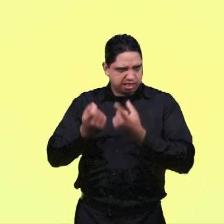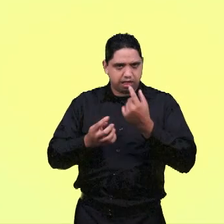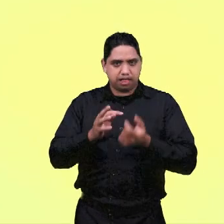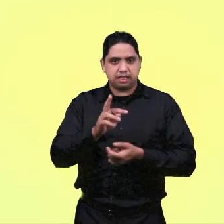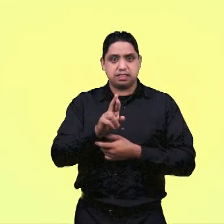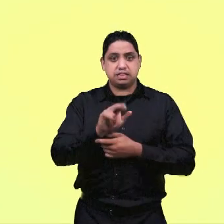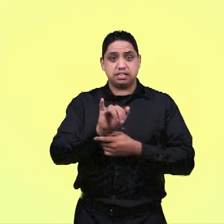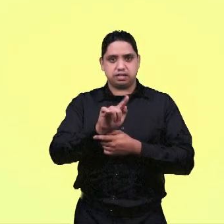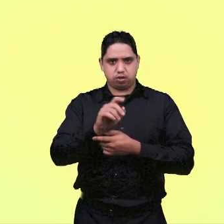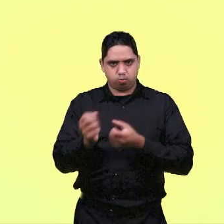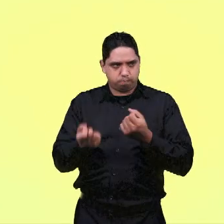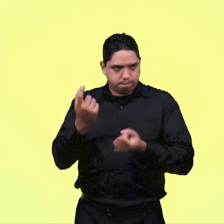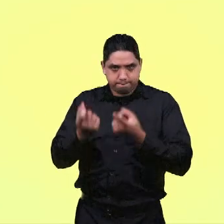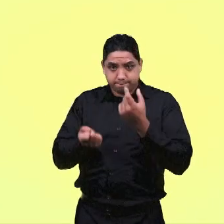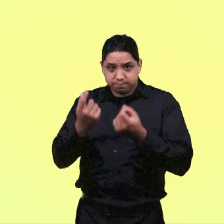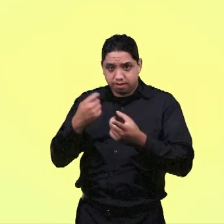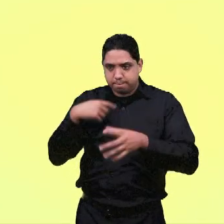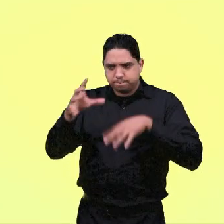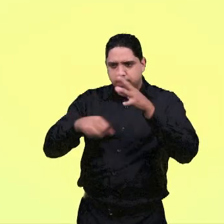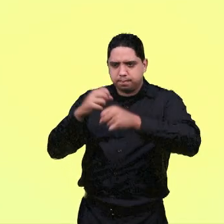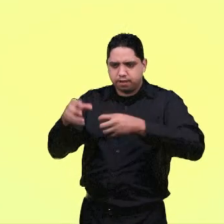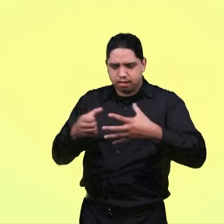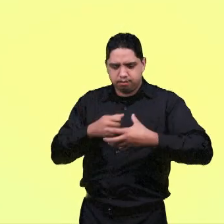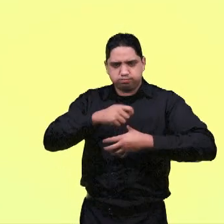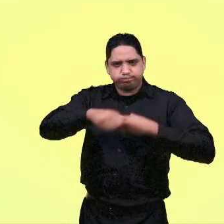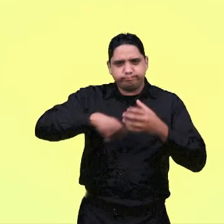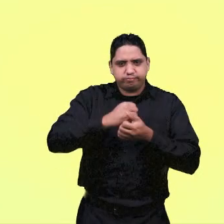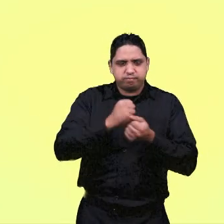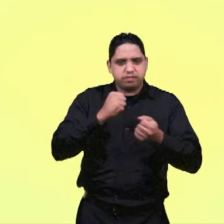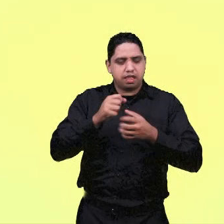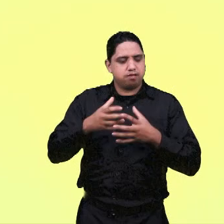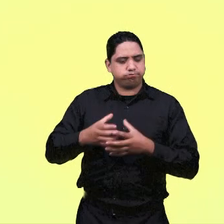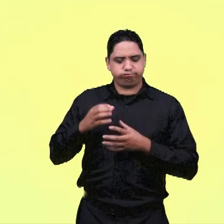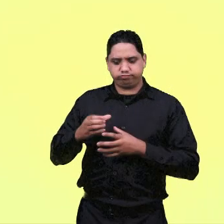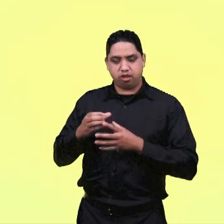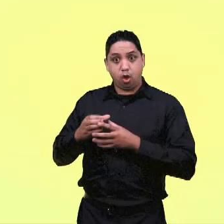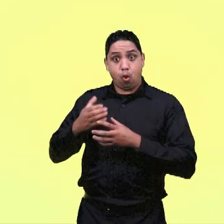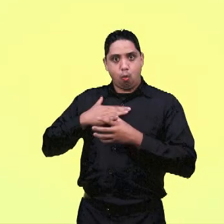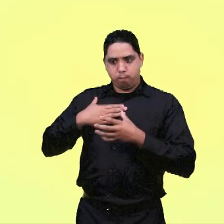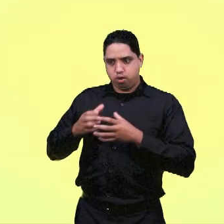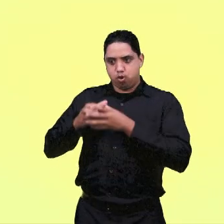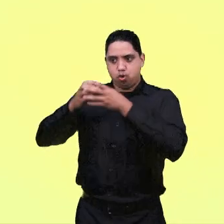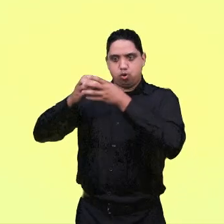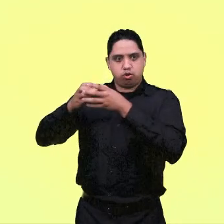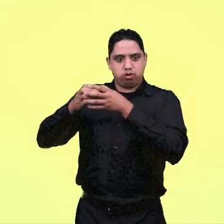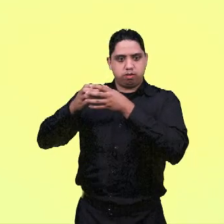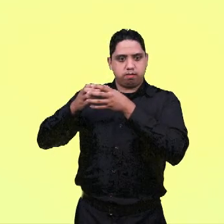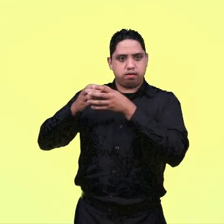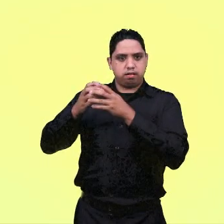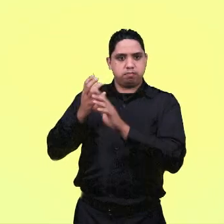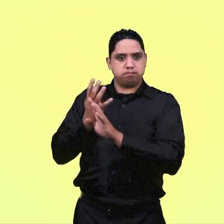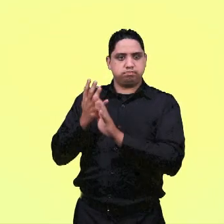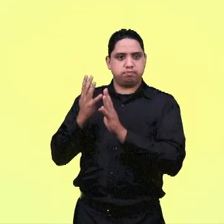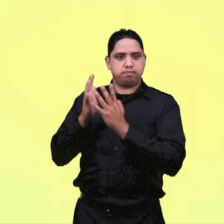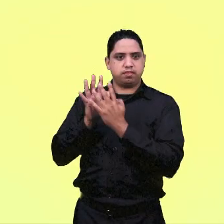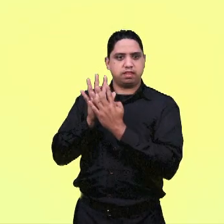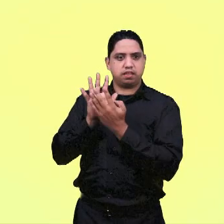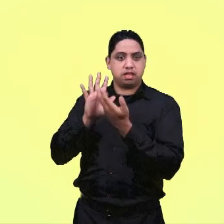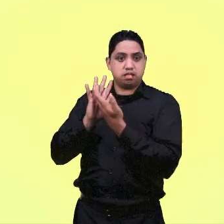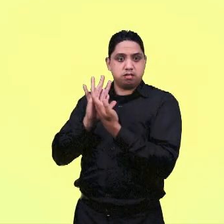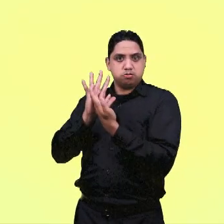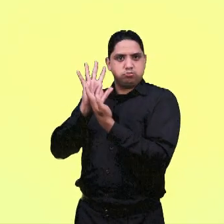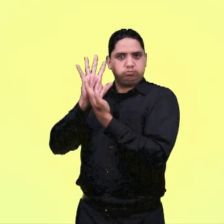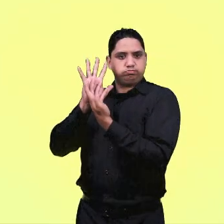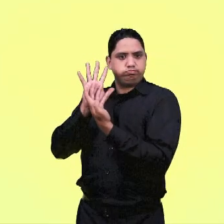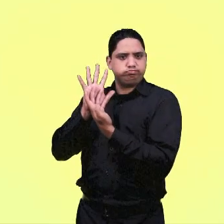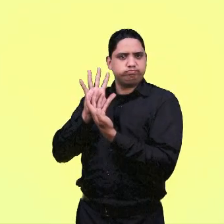rameaux de blé. Et soudain, mon rameau était resté debout et le vôtre se sont mis autour de